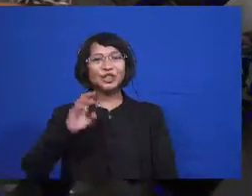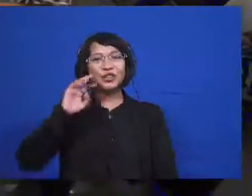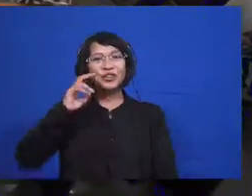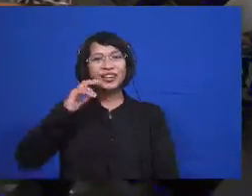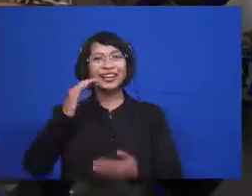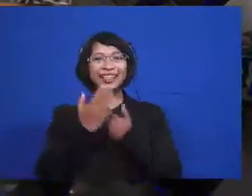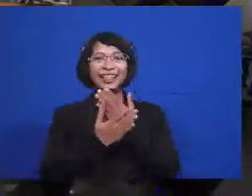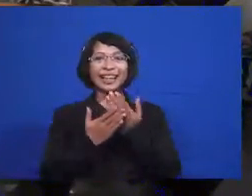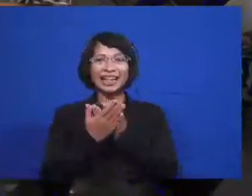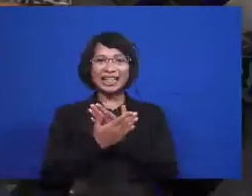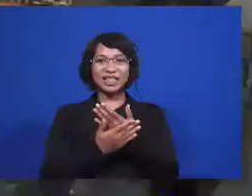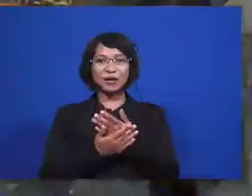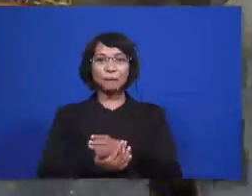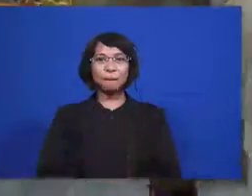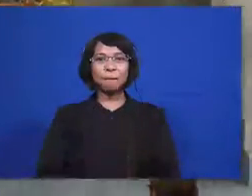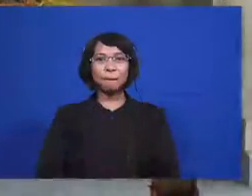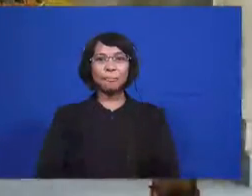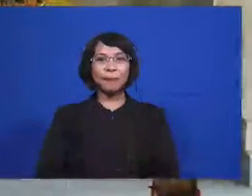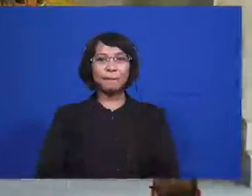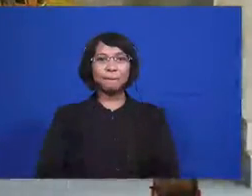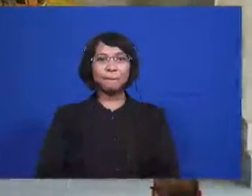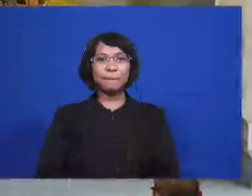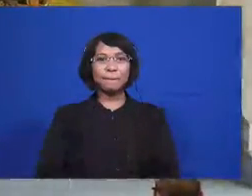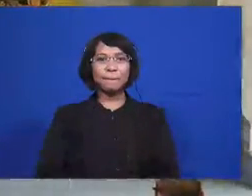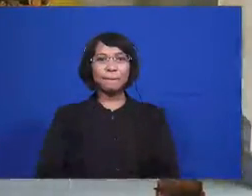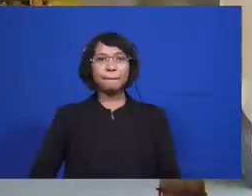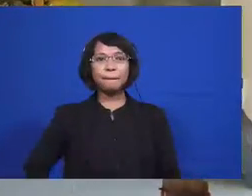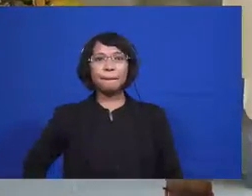Saudara-saudariku yang terkasih, sebelum kita